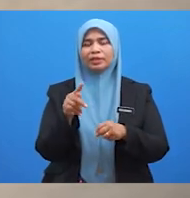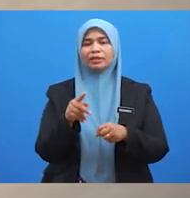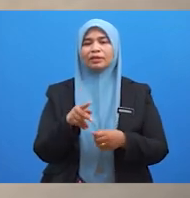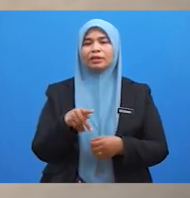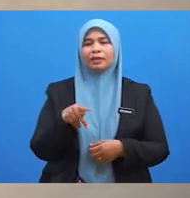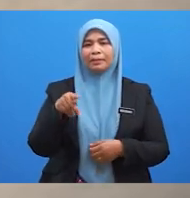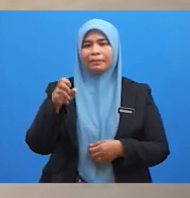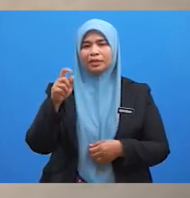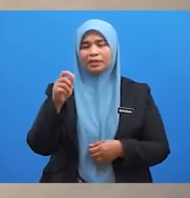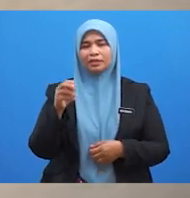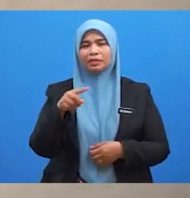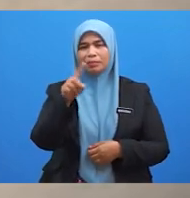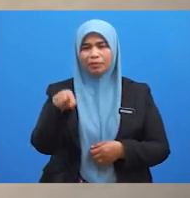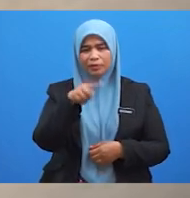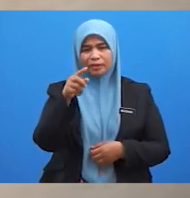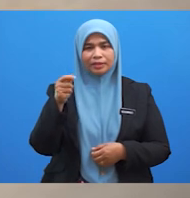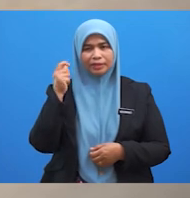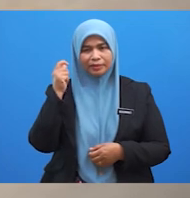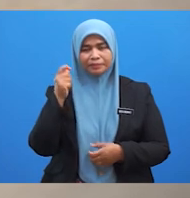peta bulatan.